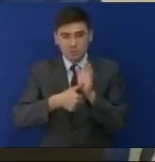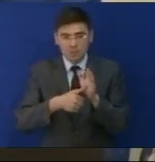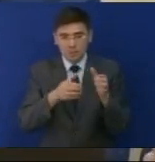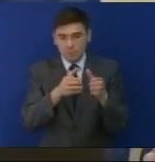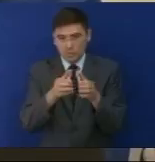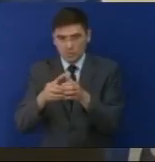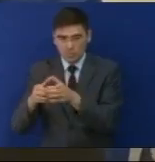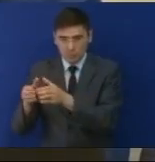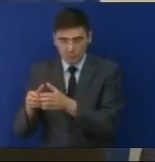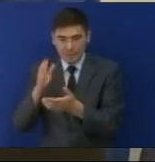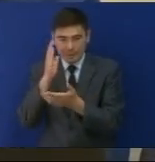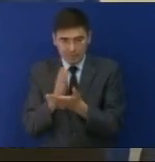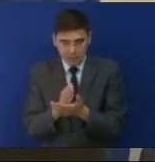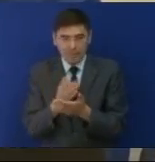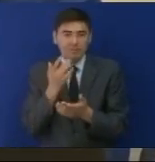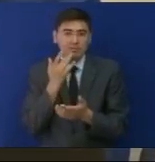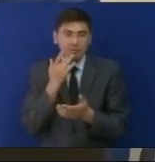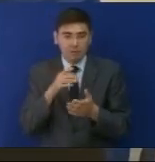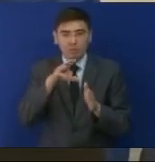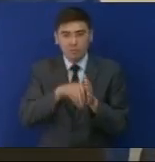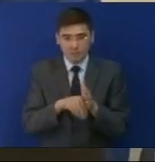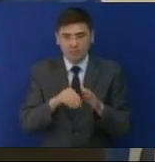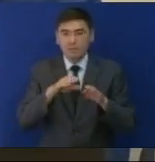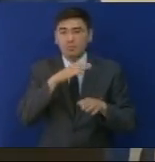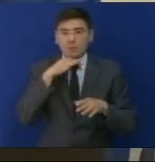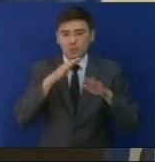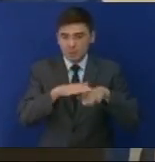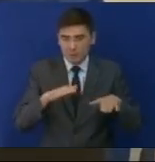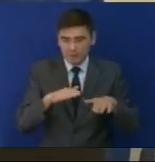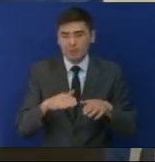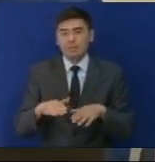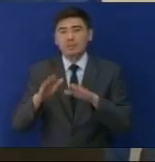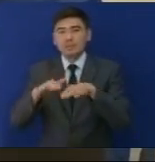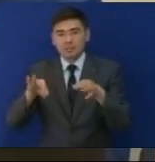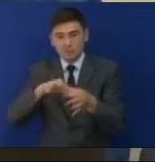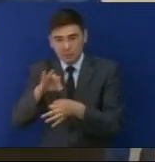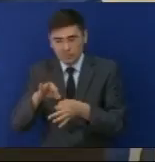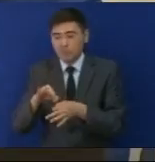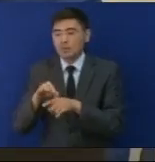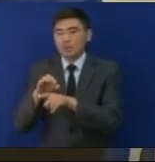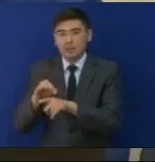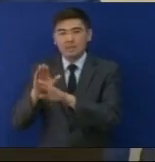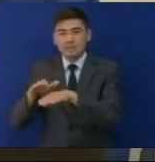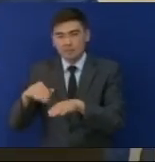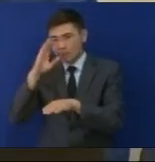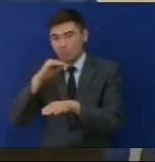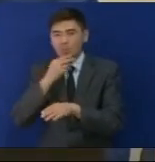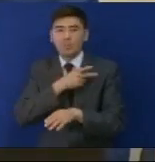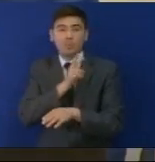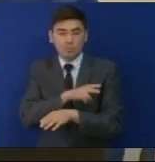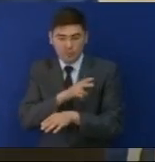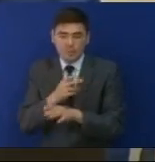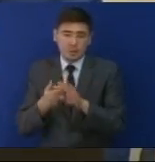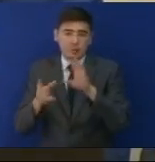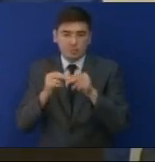В настоящее время определены 6 категорий. Это многодетные дети, потерявшие кормильца, дети-сироты, получающие адресную социальную помощь. В списке всех их все